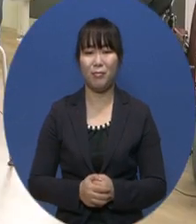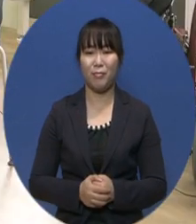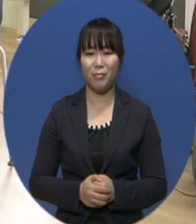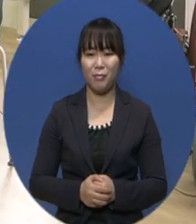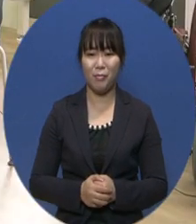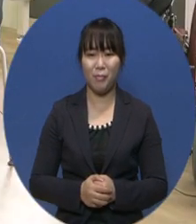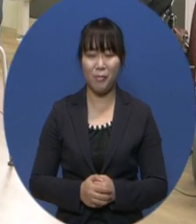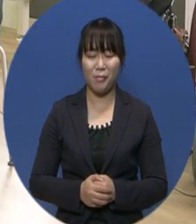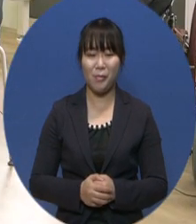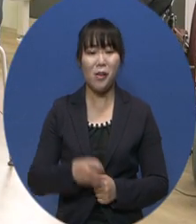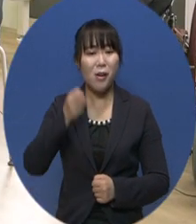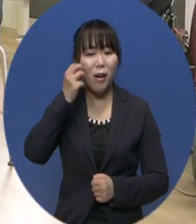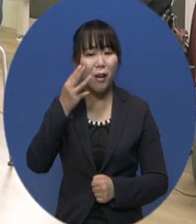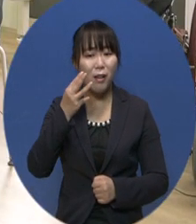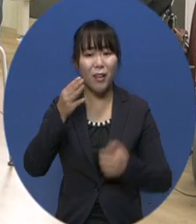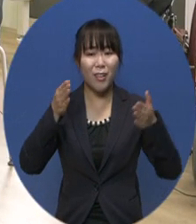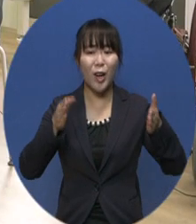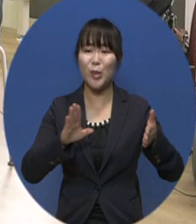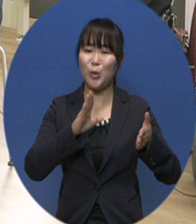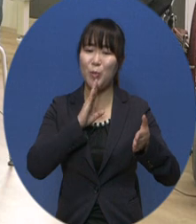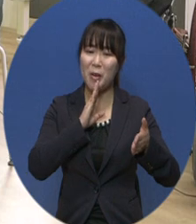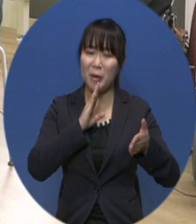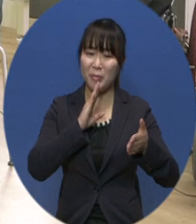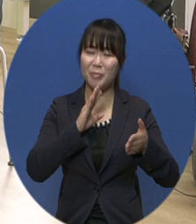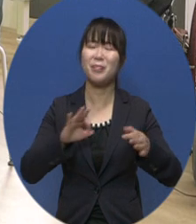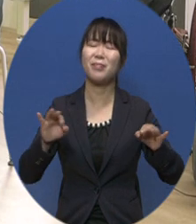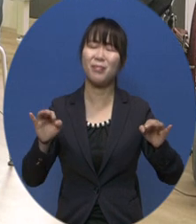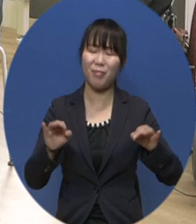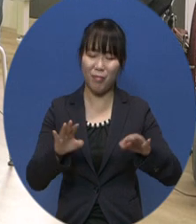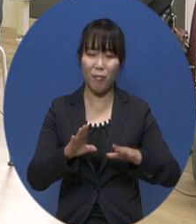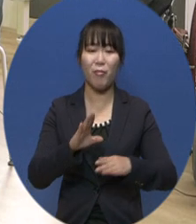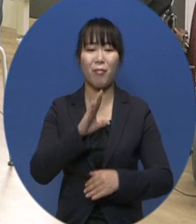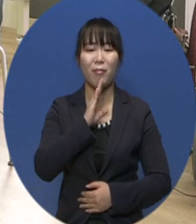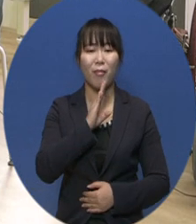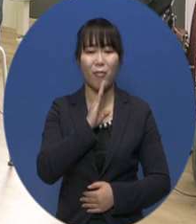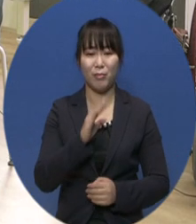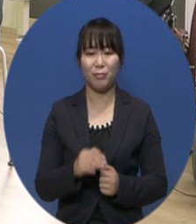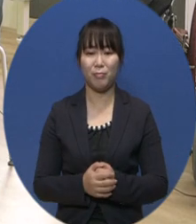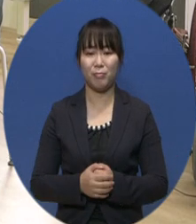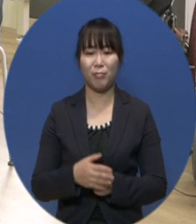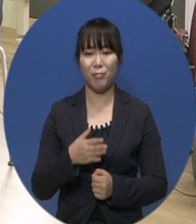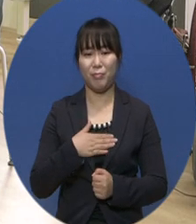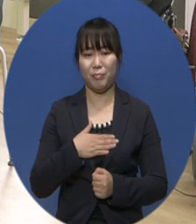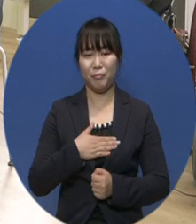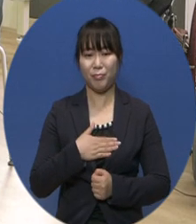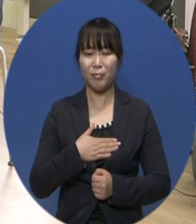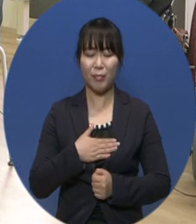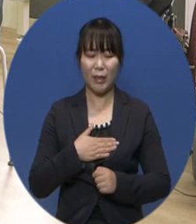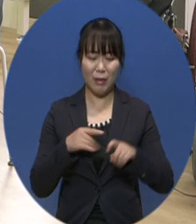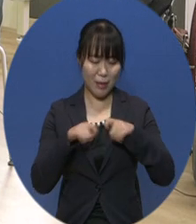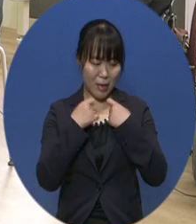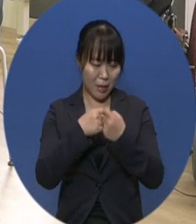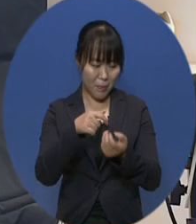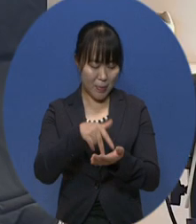아, 이게 3개월이 사실 짧죠. 짧고, 네. 네, 저는 개인적으로 생각하기에는 네. 이상적인